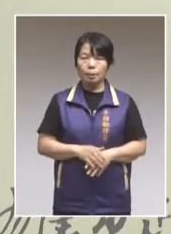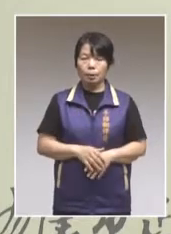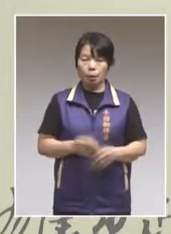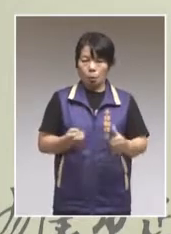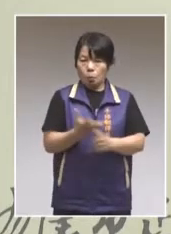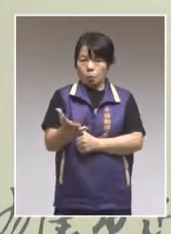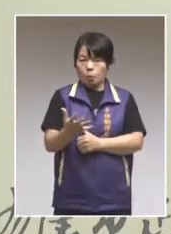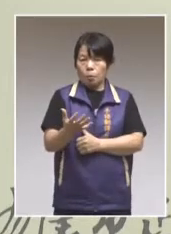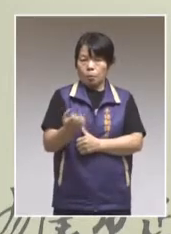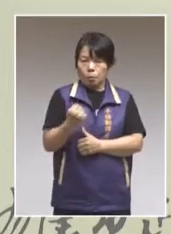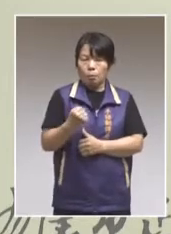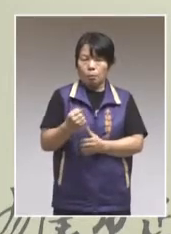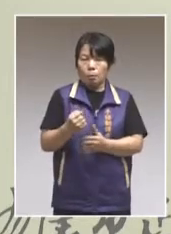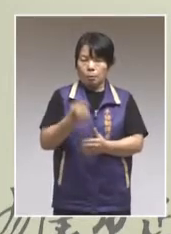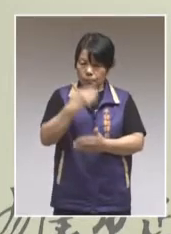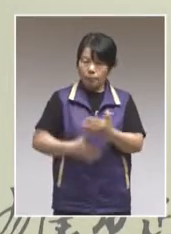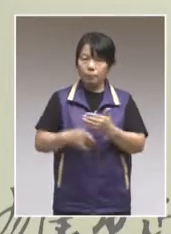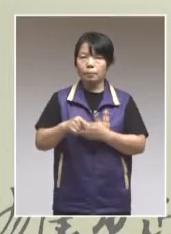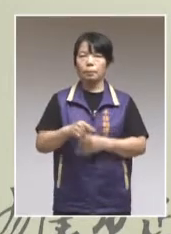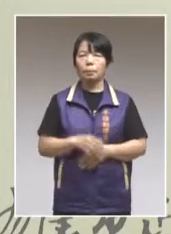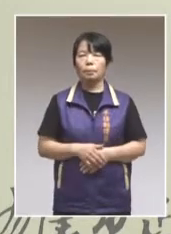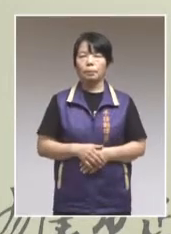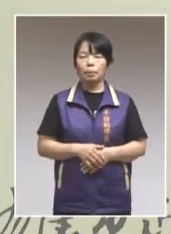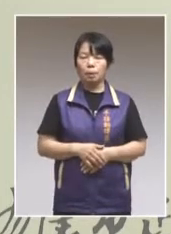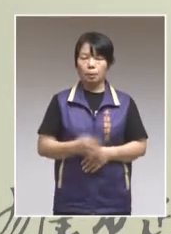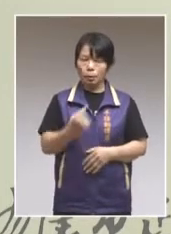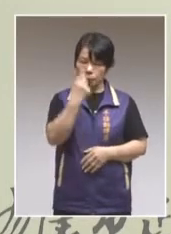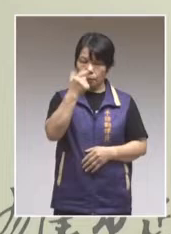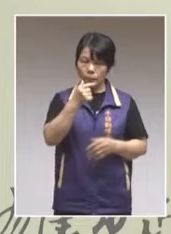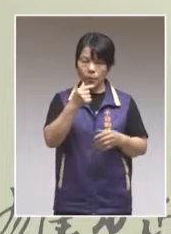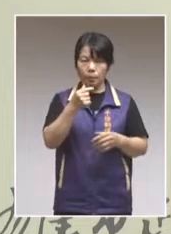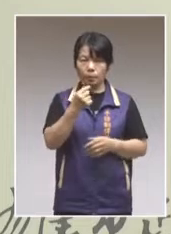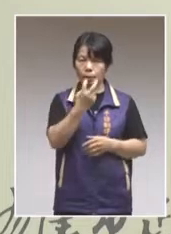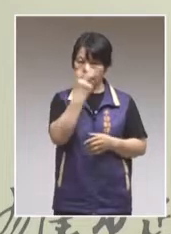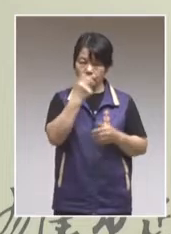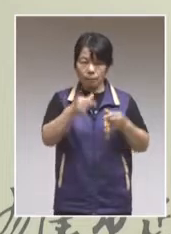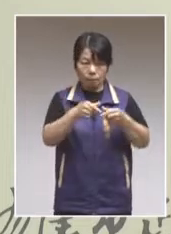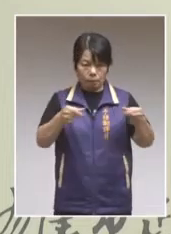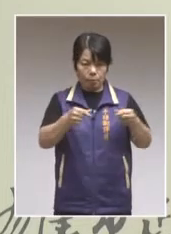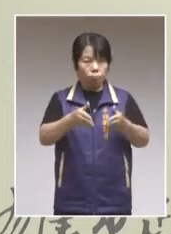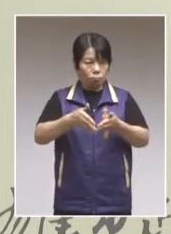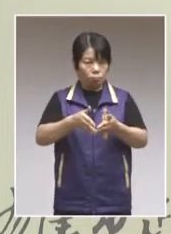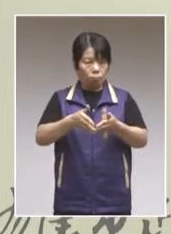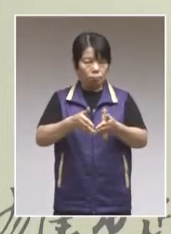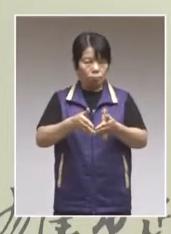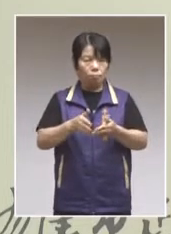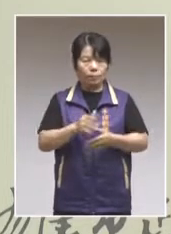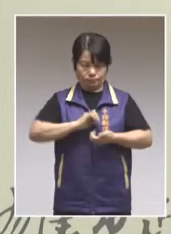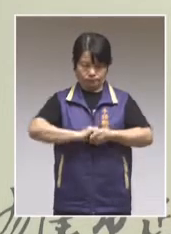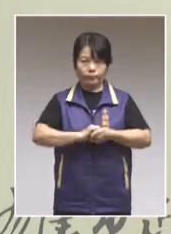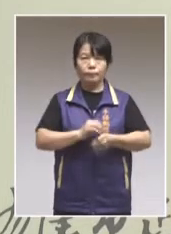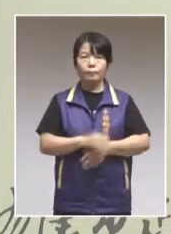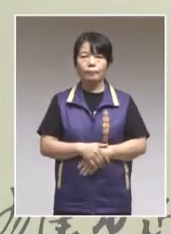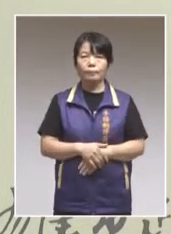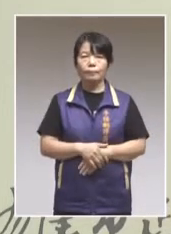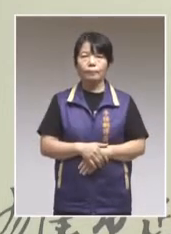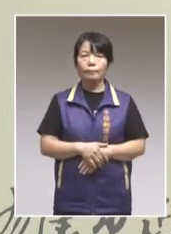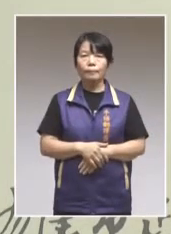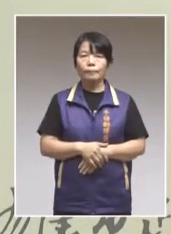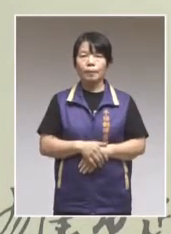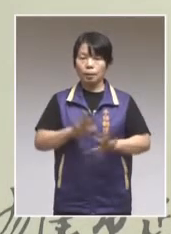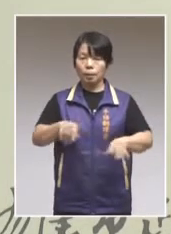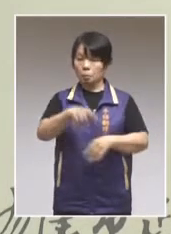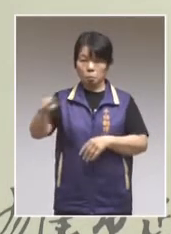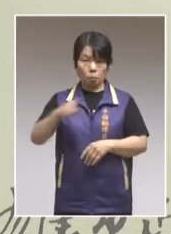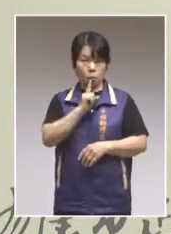播力的措施。好，快筛试剂是有其的需要。好，所以刚刚讲的是讲，有